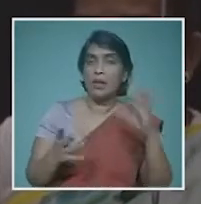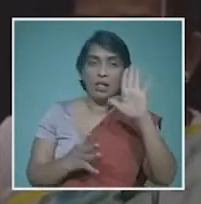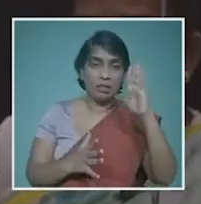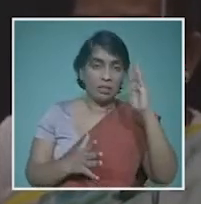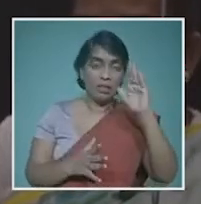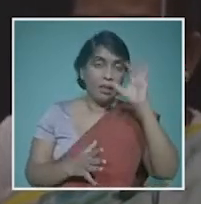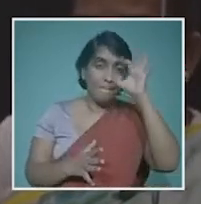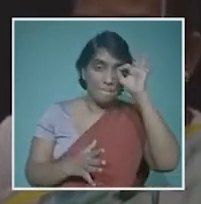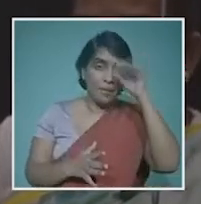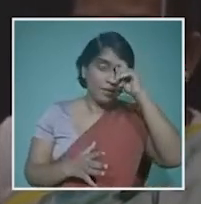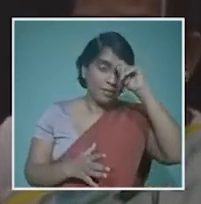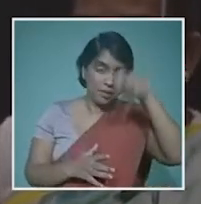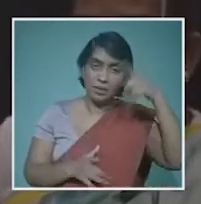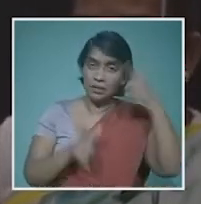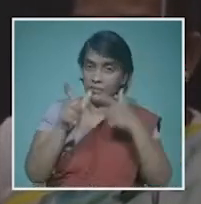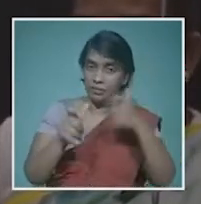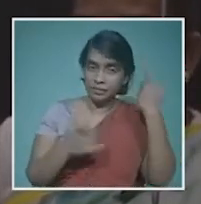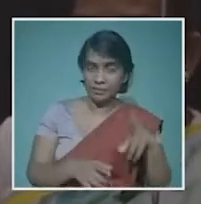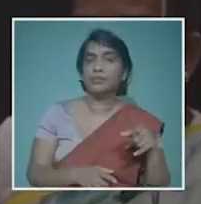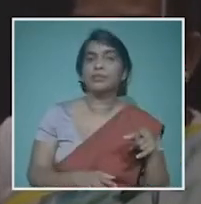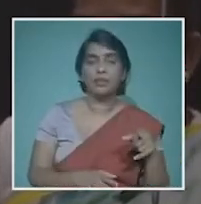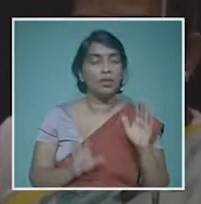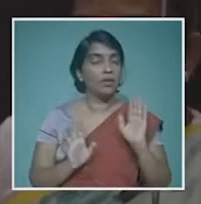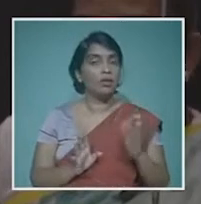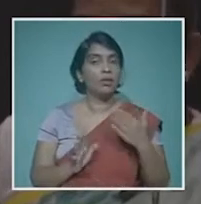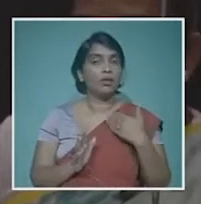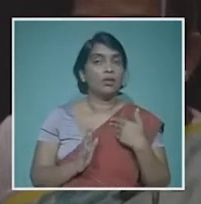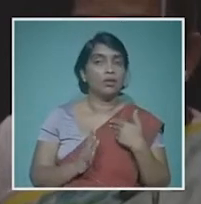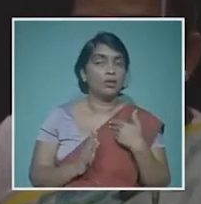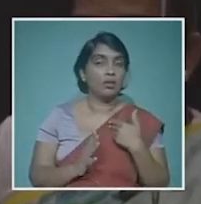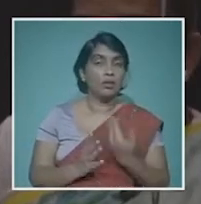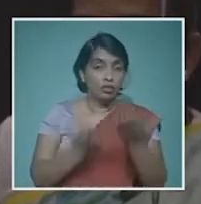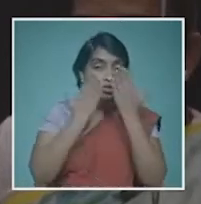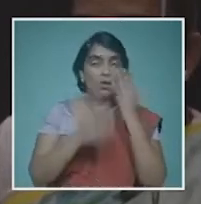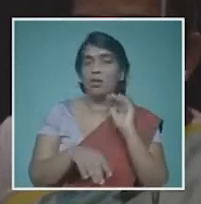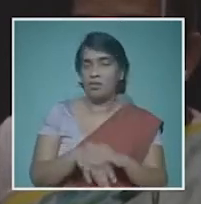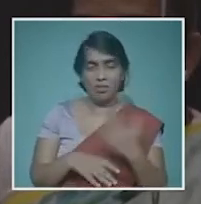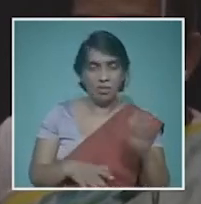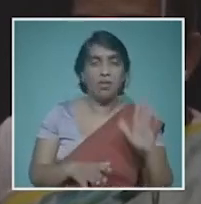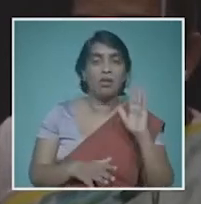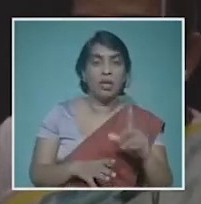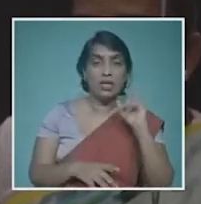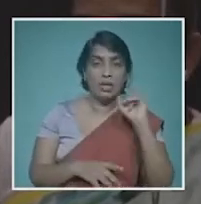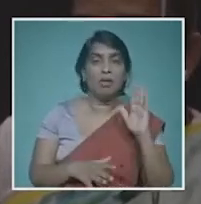මහත්තයා මැරුණා, තුවක්කුකරුවෙක් අවු වෙන බව ඇත්ත. හැබැයි මූලාශ්‍ර හම් වෙන්නේ නැහැ. චන්ද්‍රිකා කුමාරතුංග